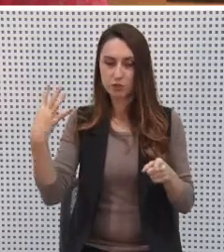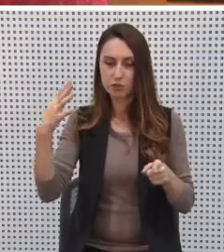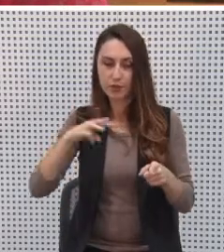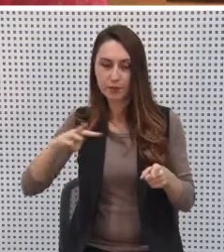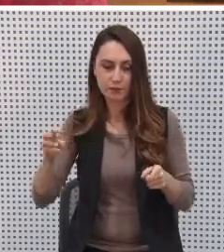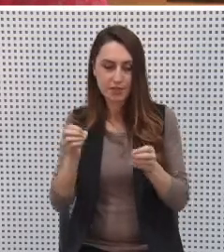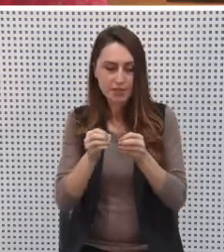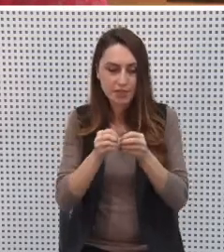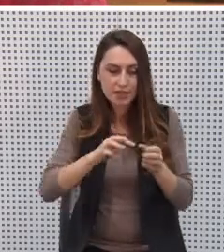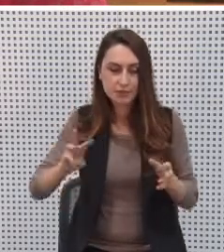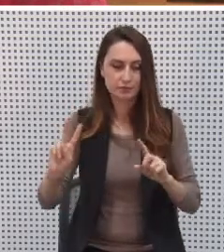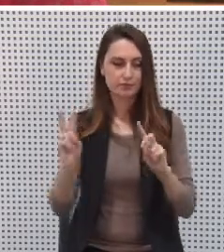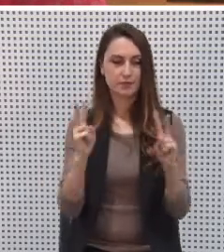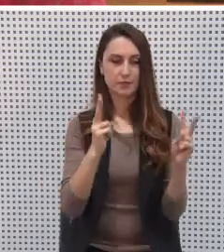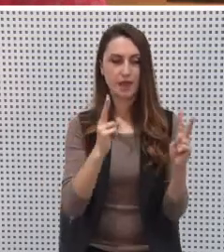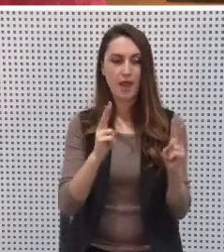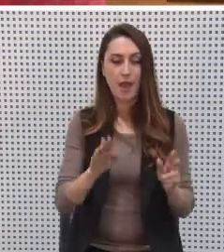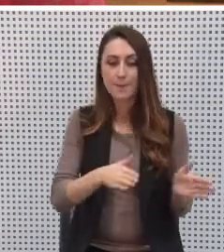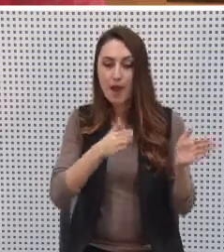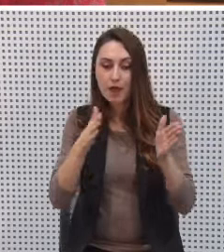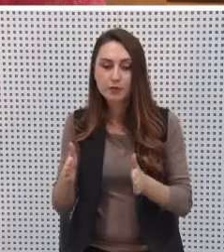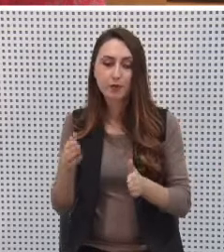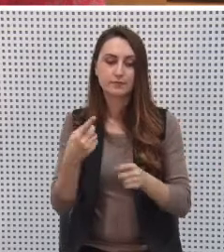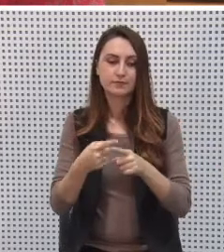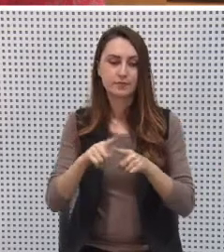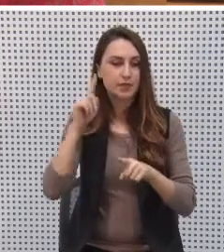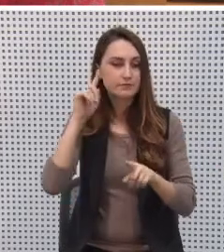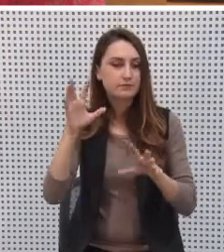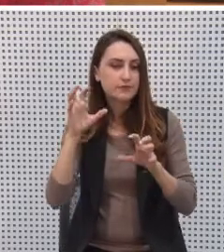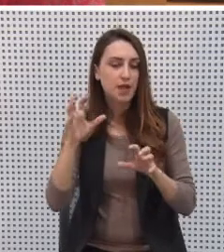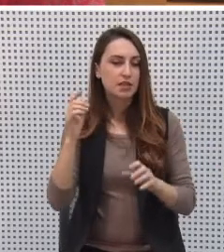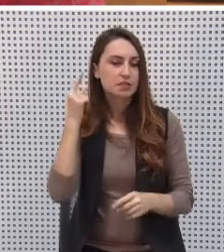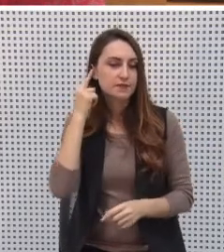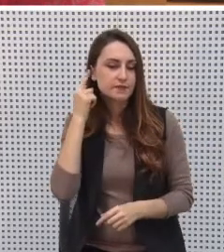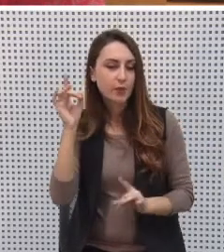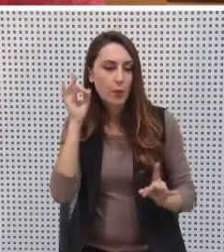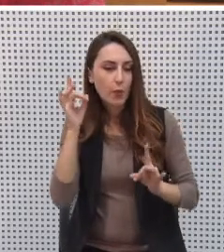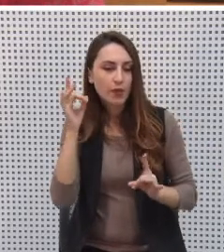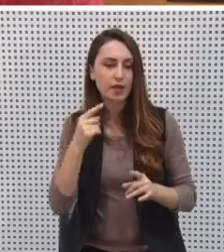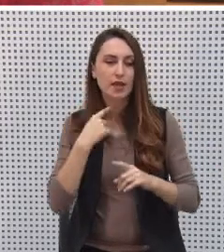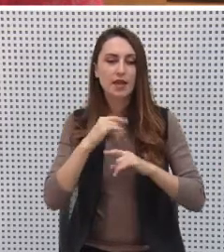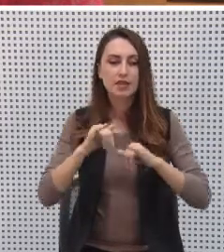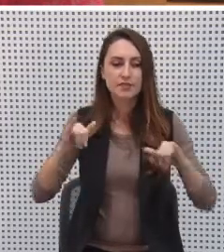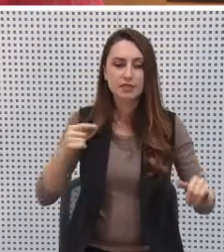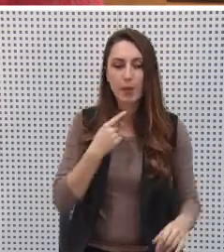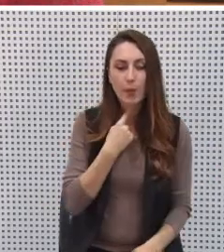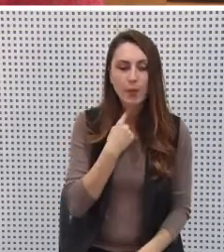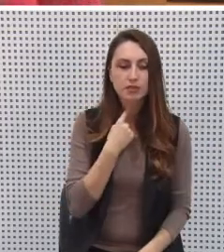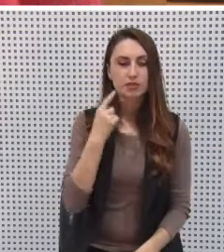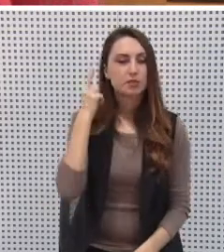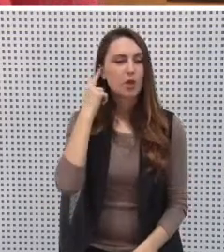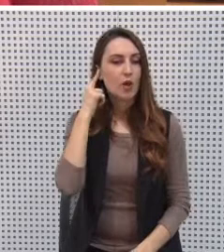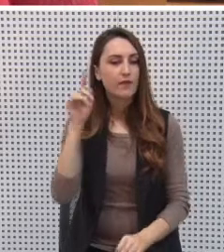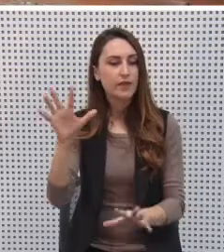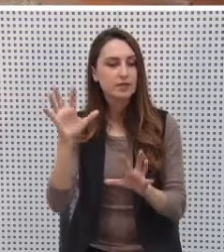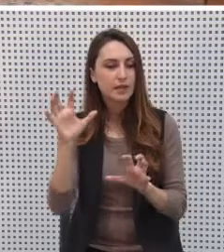минут от 40. Потом это идет на автоматизацию звуков, на развитие голоса, на развитие